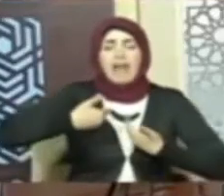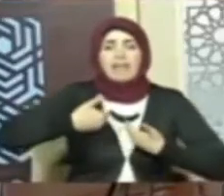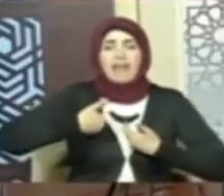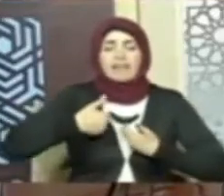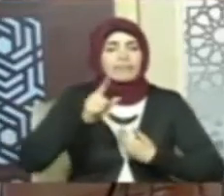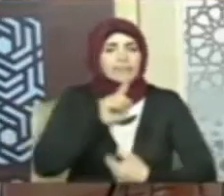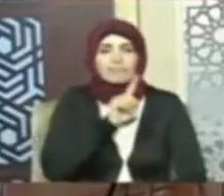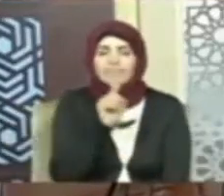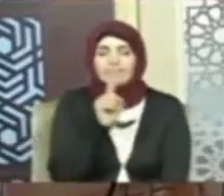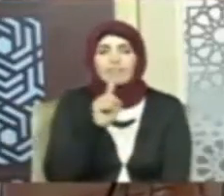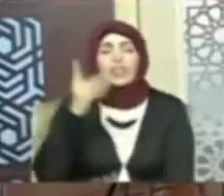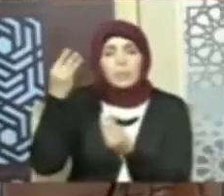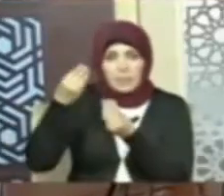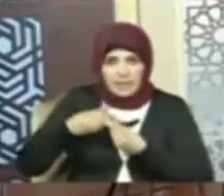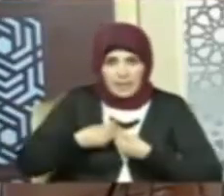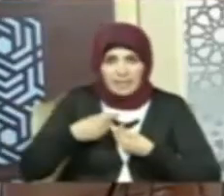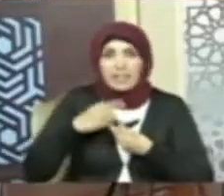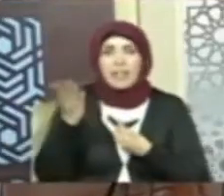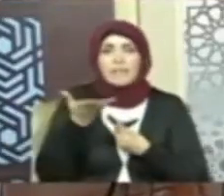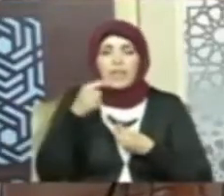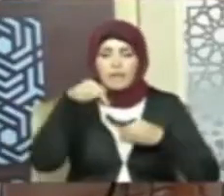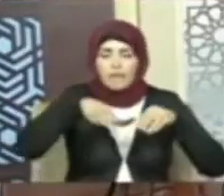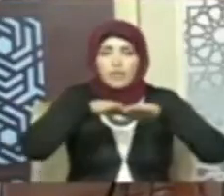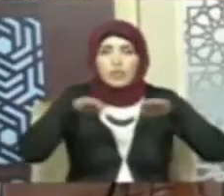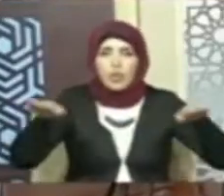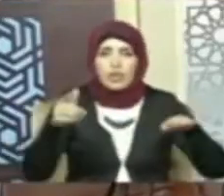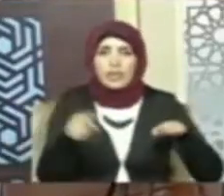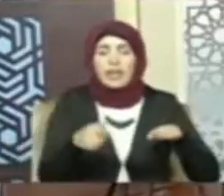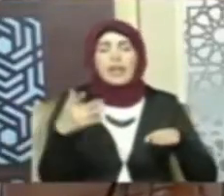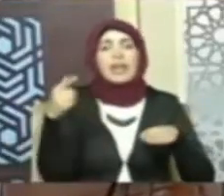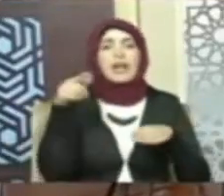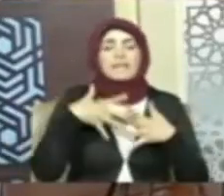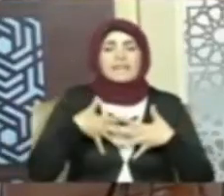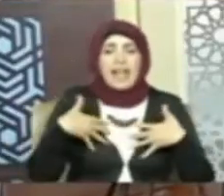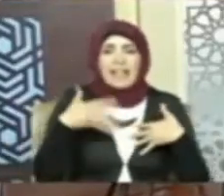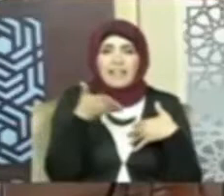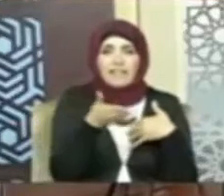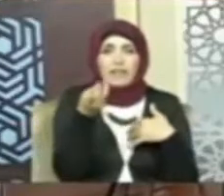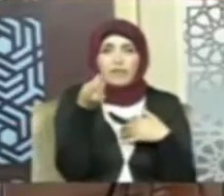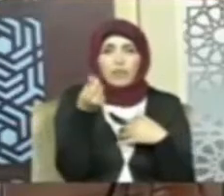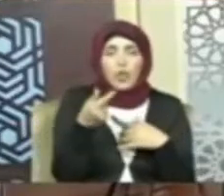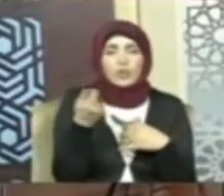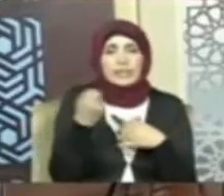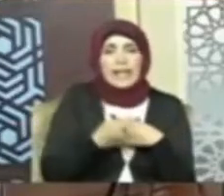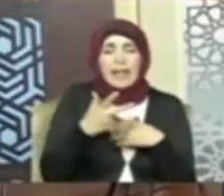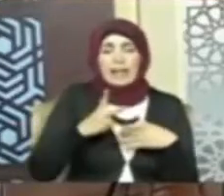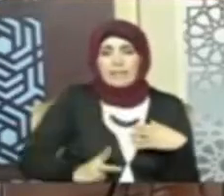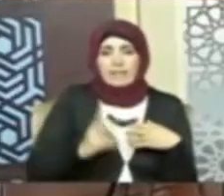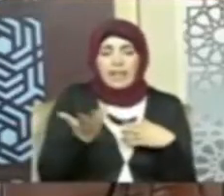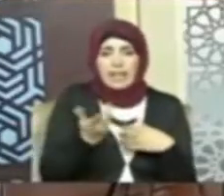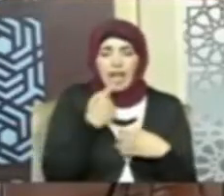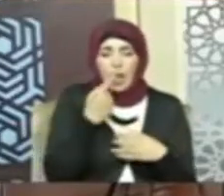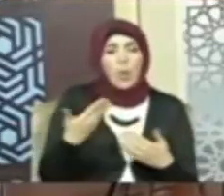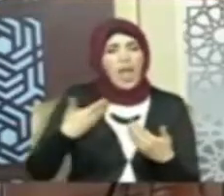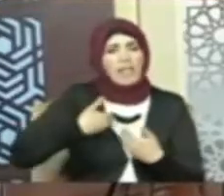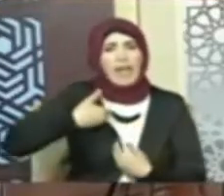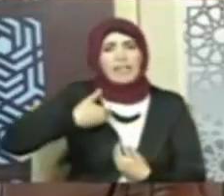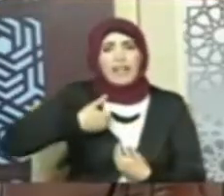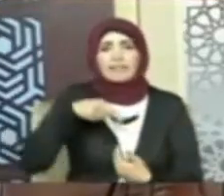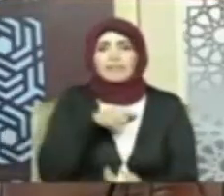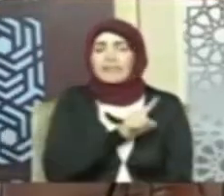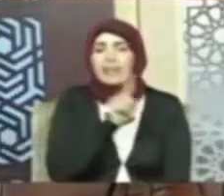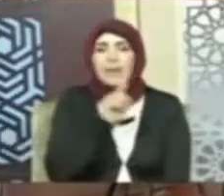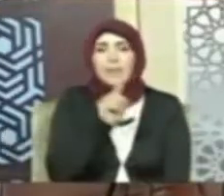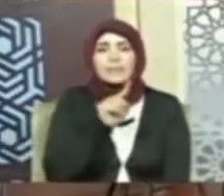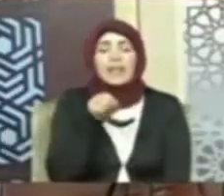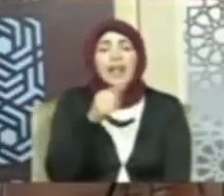مهما أعطته ومهما تزينت له، لأن الله يقول: حتى